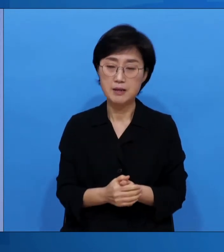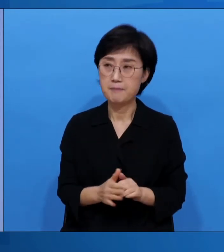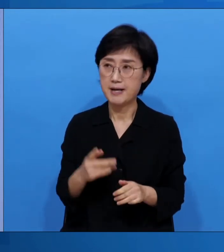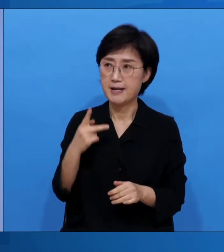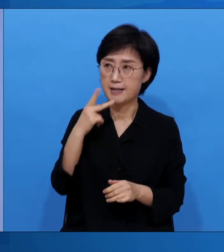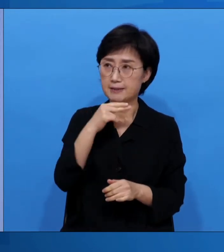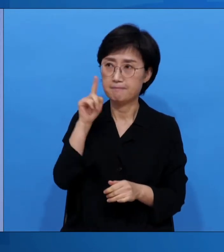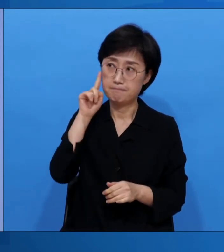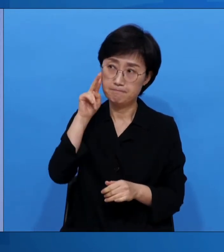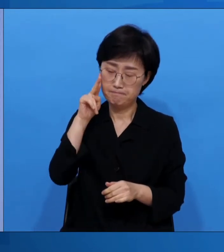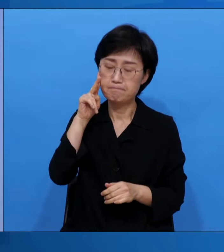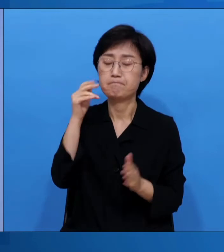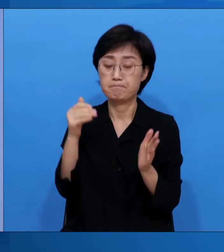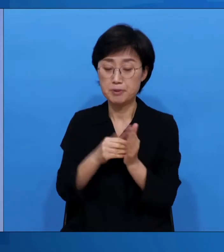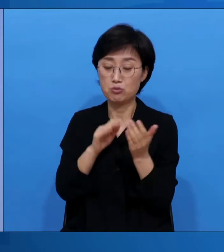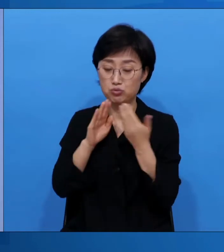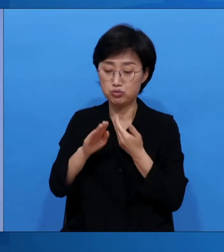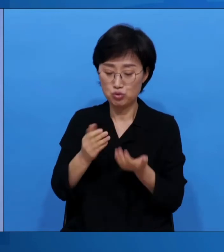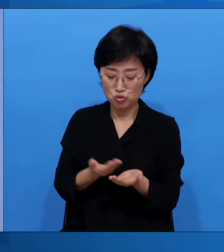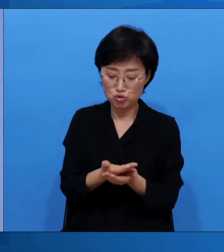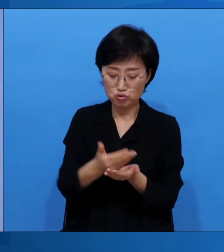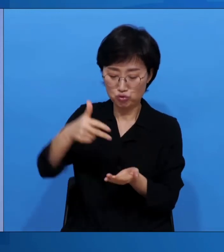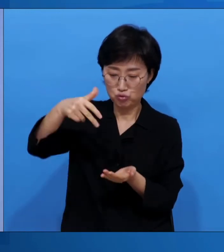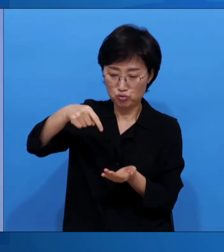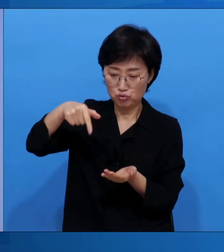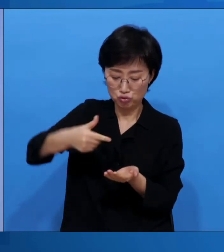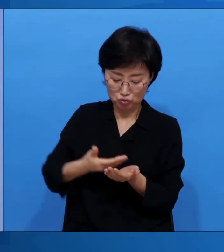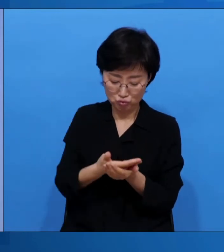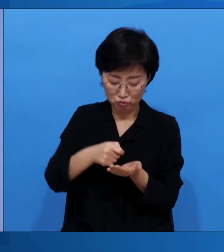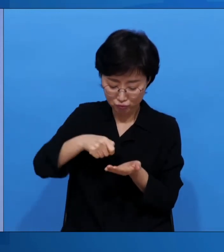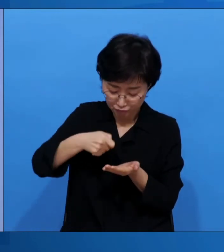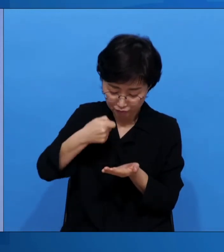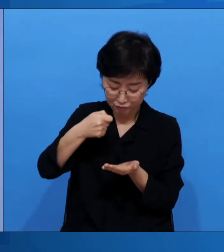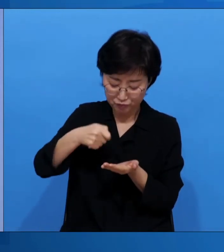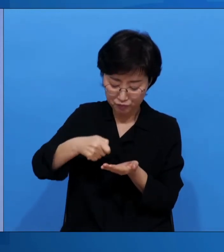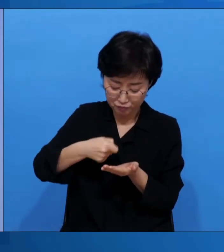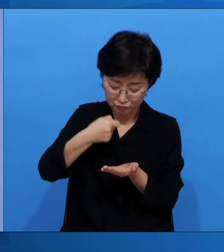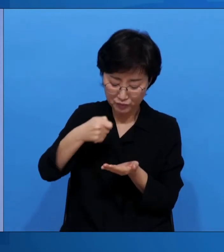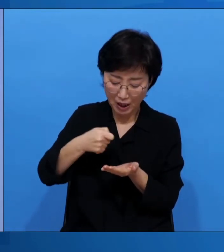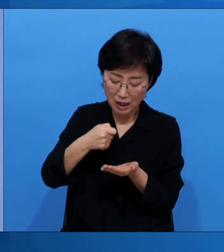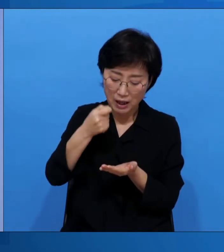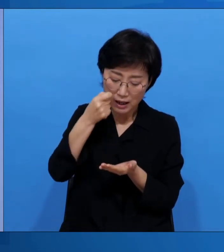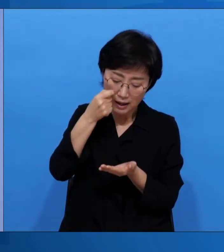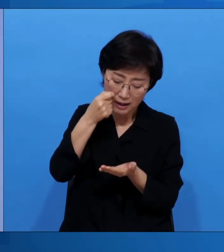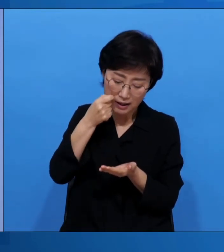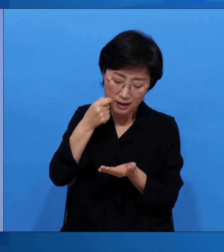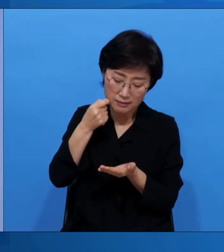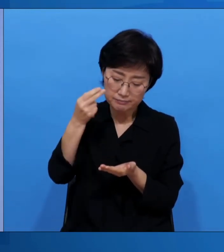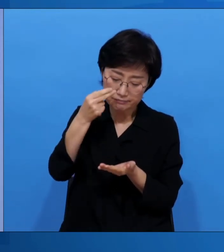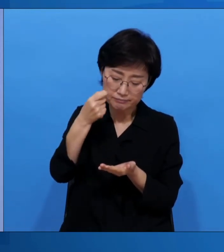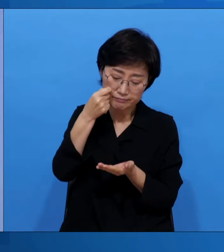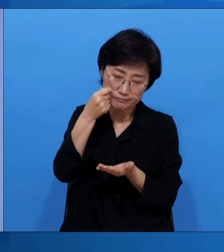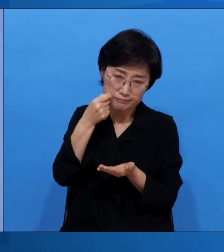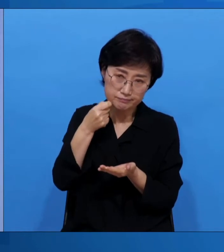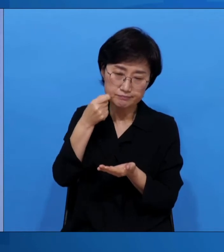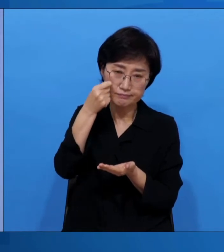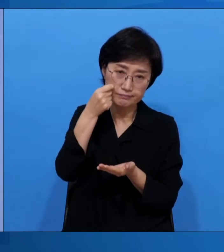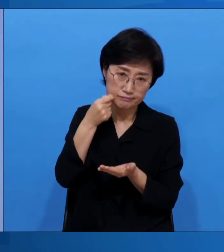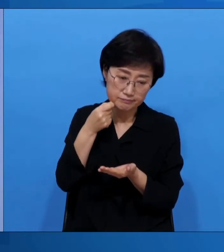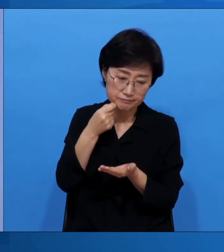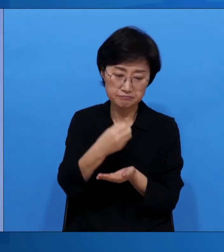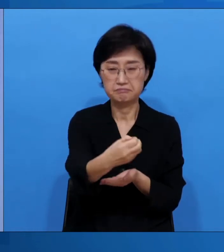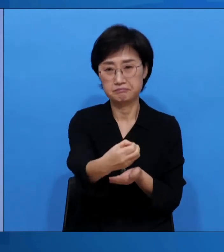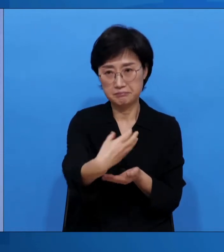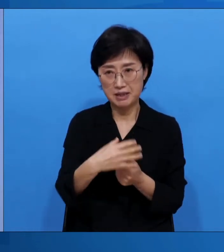이제 이 죽을 먹는데 눈물이 많이 나더라 이러더라고요. After the 3 days of fasting, she was eating some porridge, and she said she was just so welled up